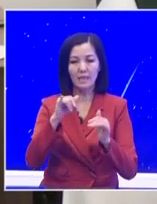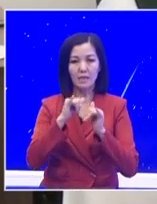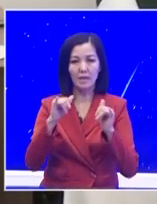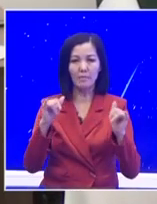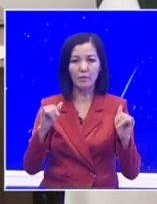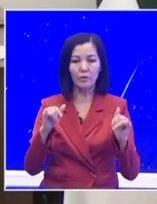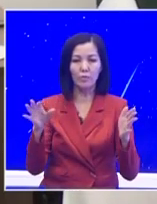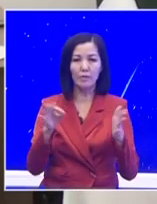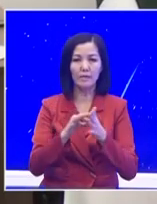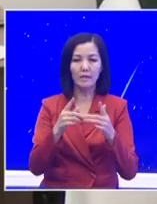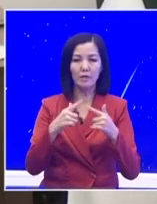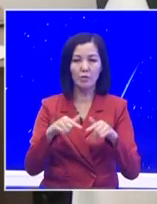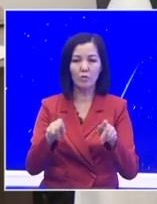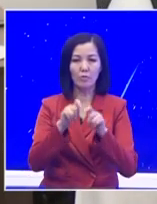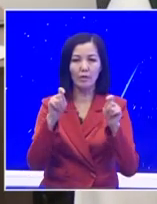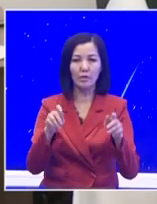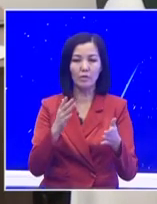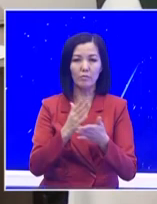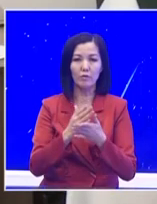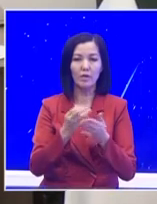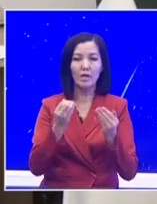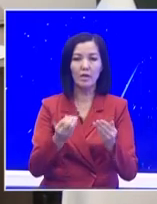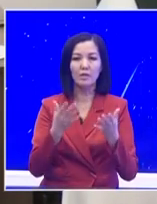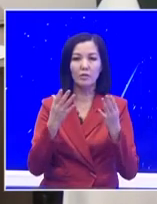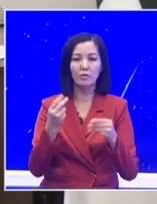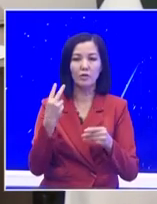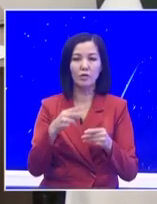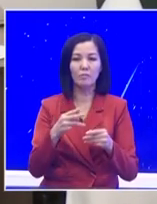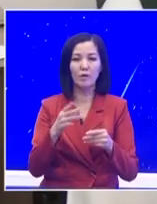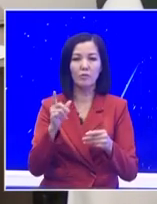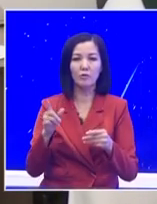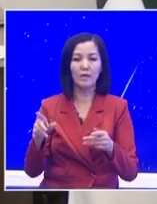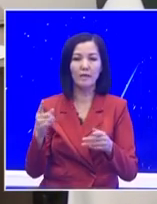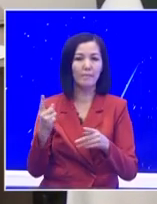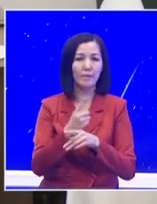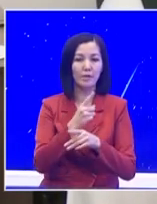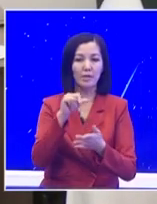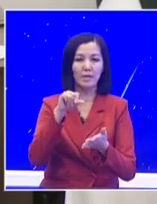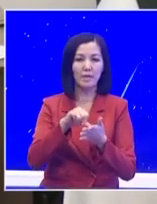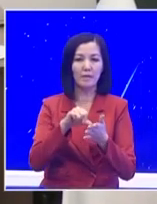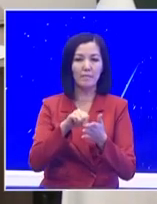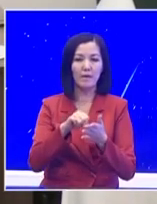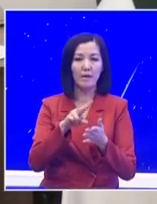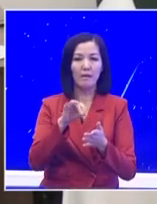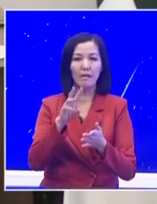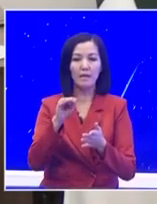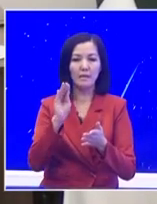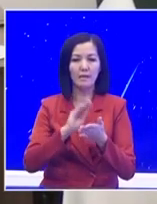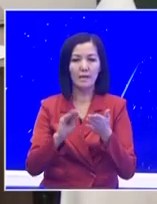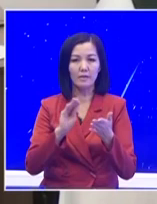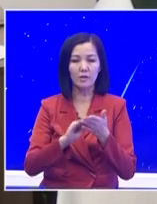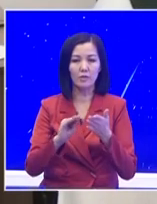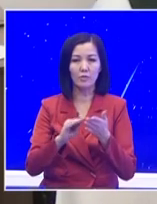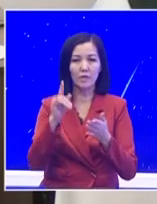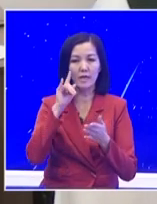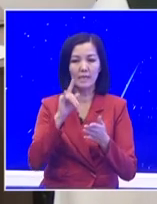мақсатында құрылып отырған орталық. Бұл орталықта қазіргі таңда 23 тыңдаушы бірінші лек бойынша жаңағы латын негізді графиканы